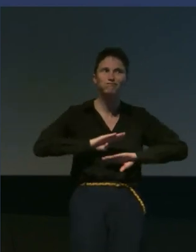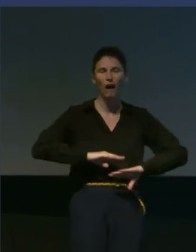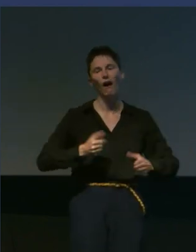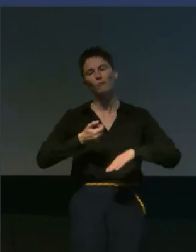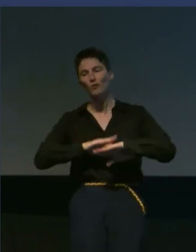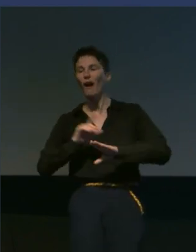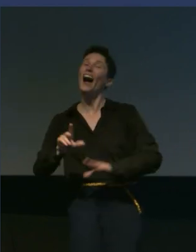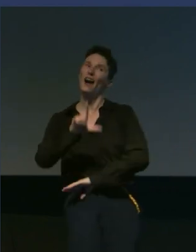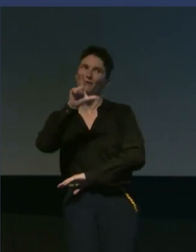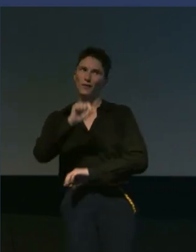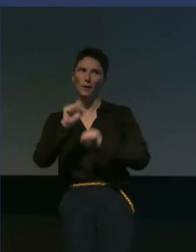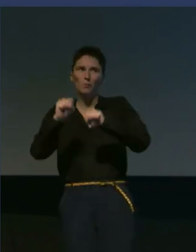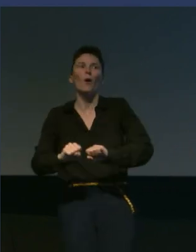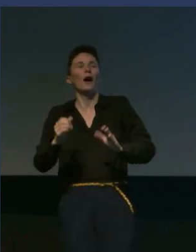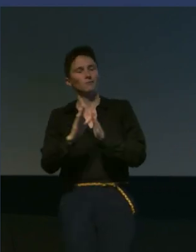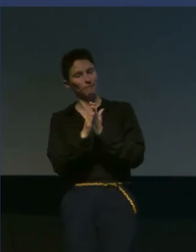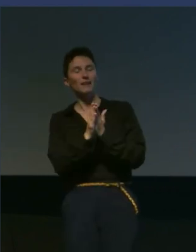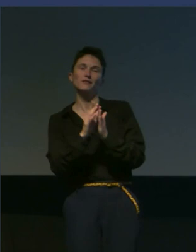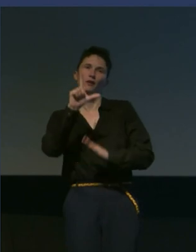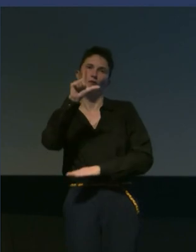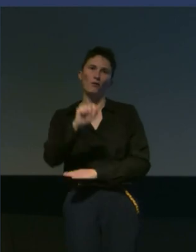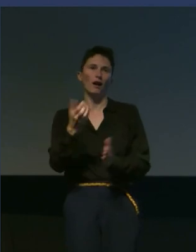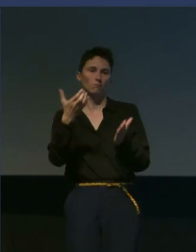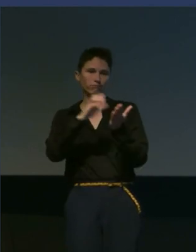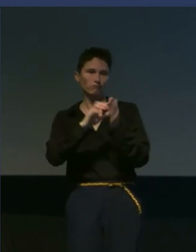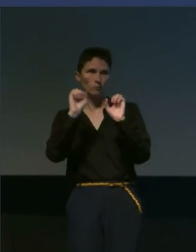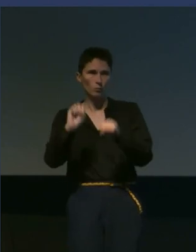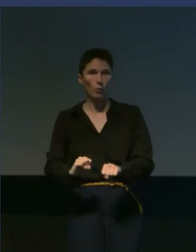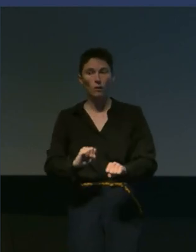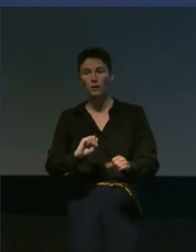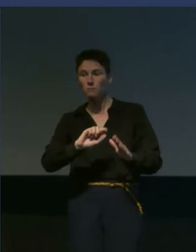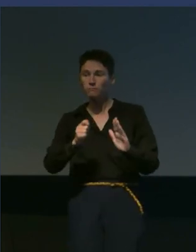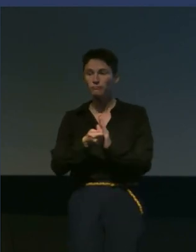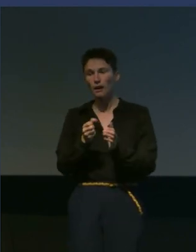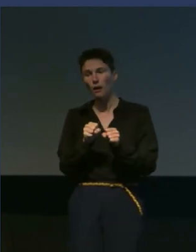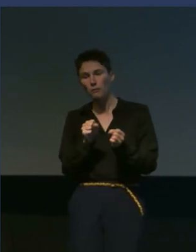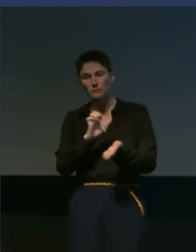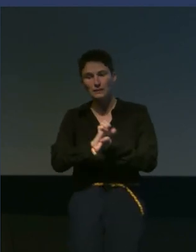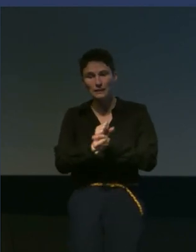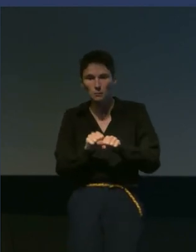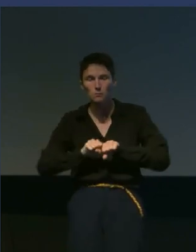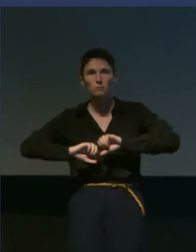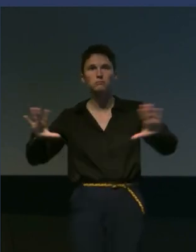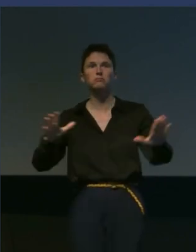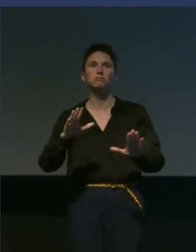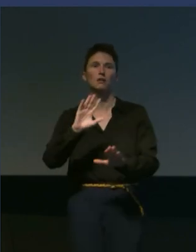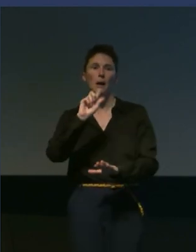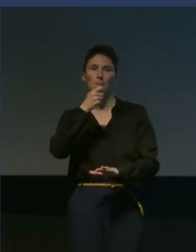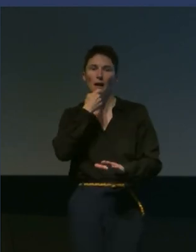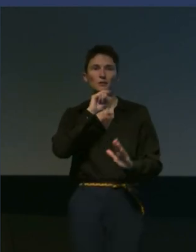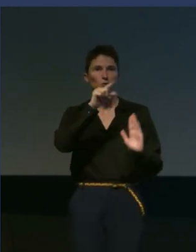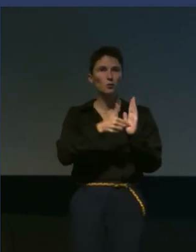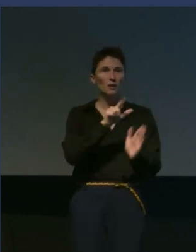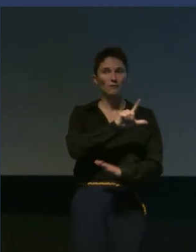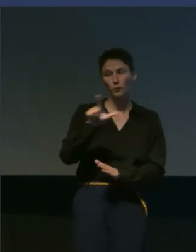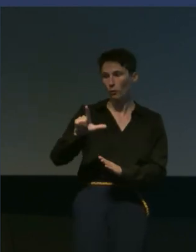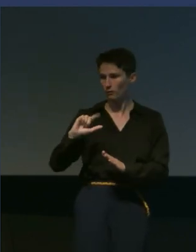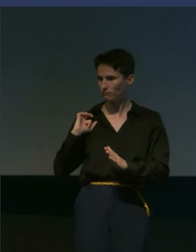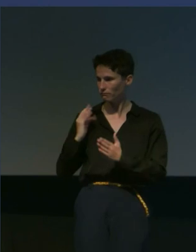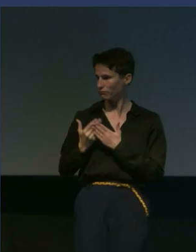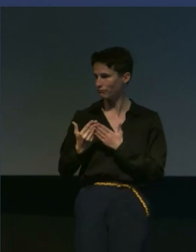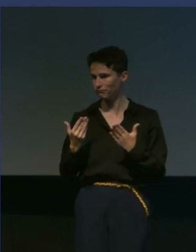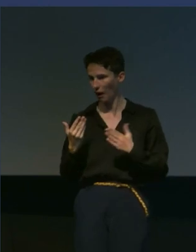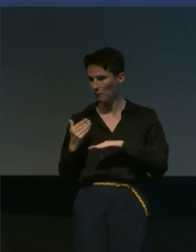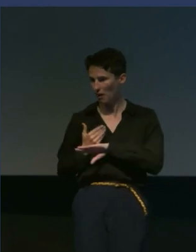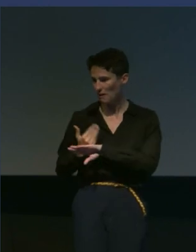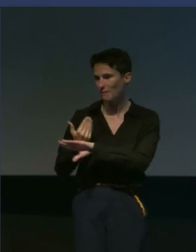Voilà. Il est sorti en mars 2022. Et depuis, il lui est arrivé des aventures super. Enfin, en tant